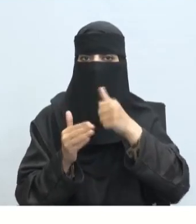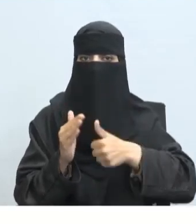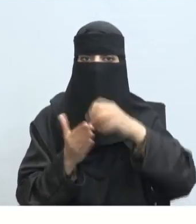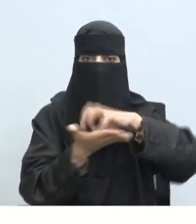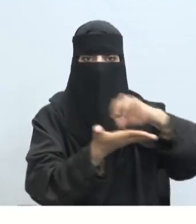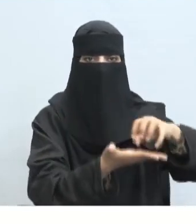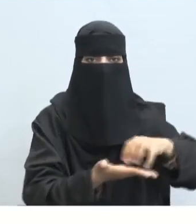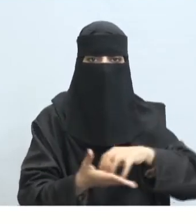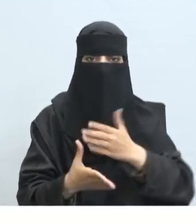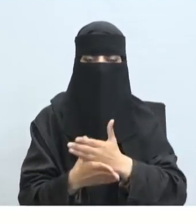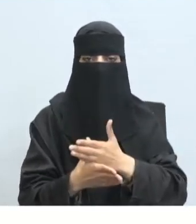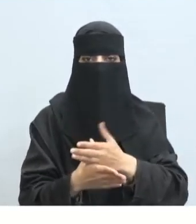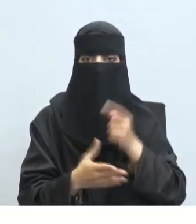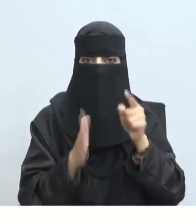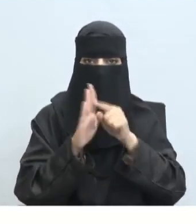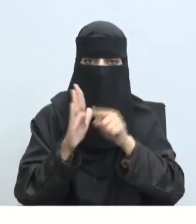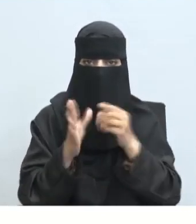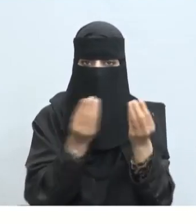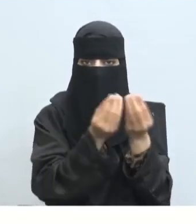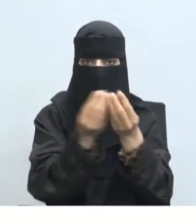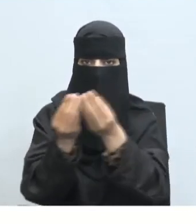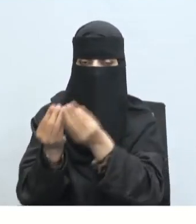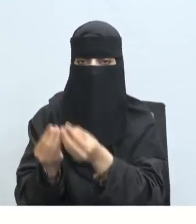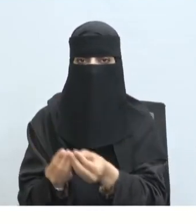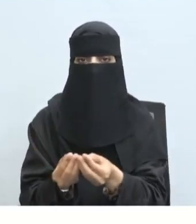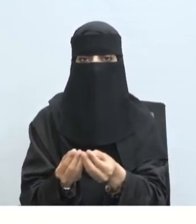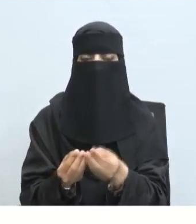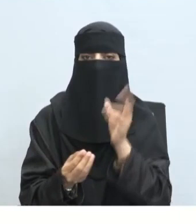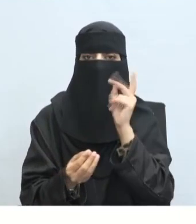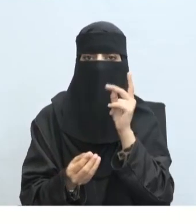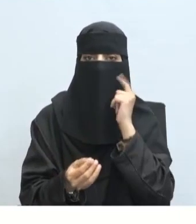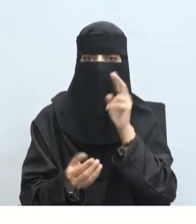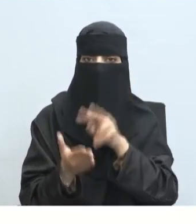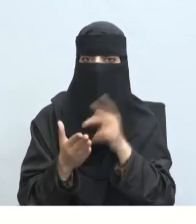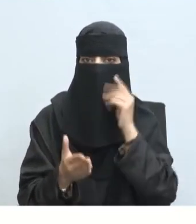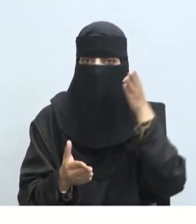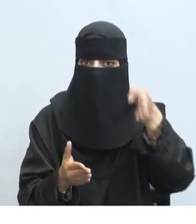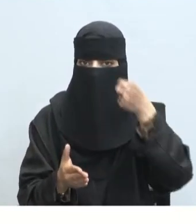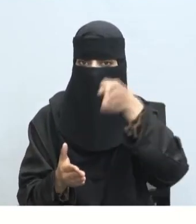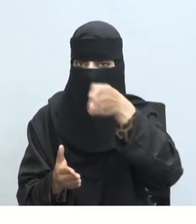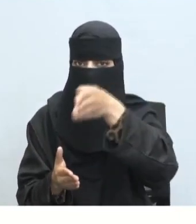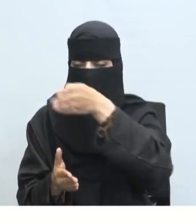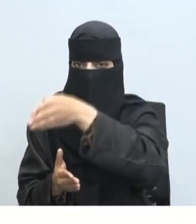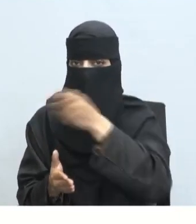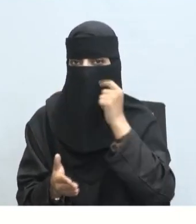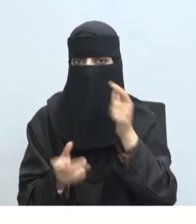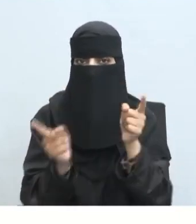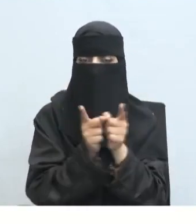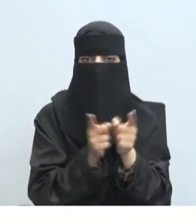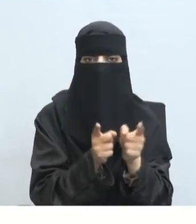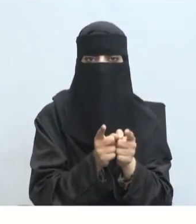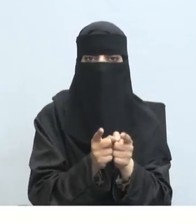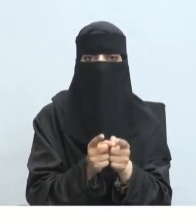الاماكن والاشتراطات التي تحتاجها في كل موقع بعد ذلك تقوم بالزياره الى ان تقلص